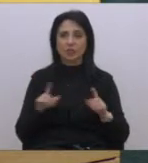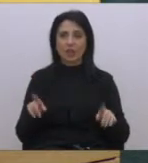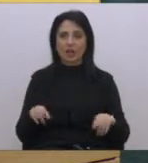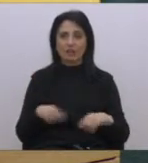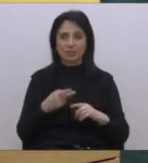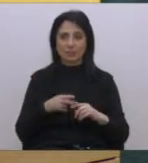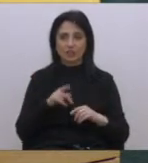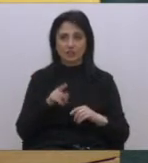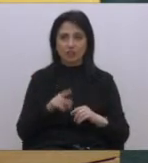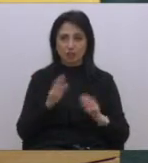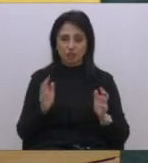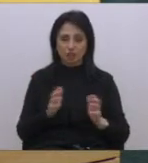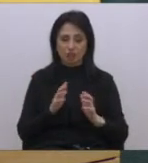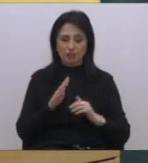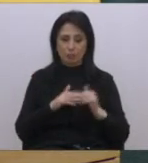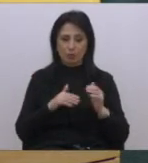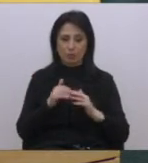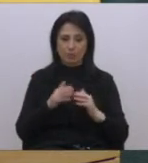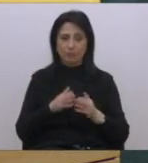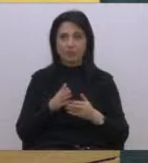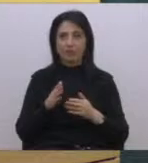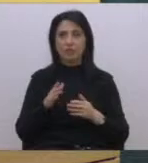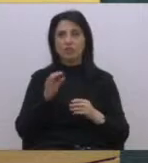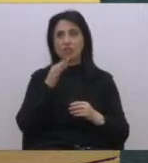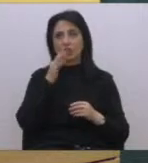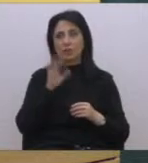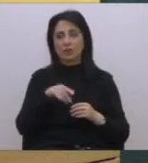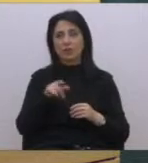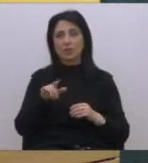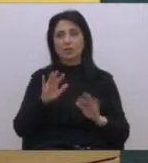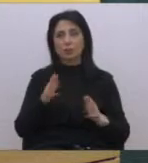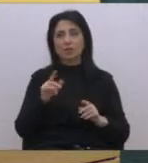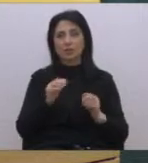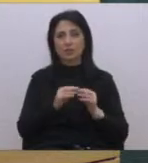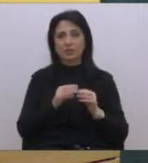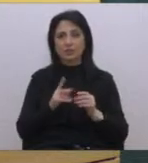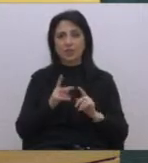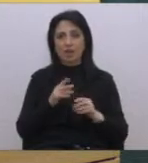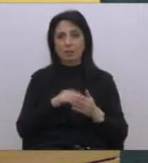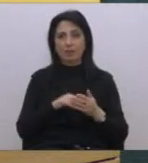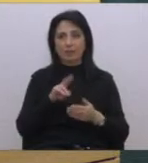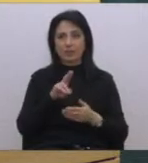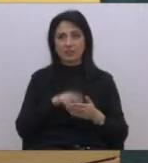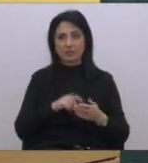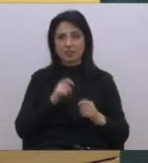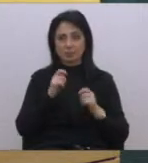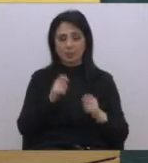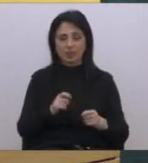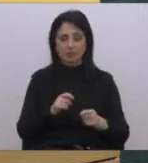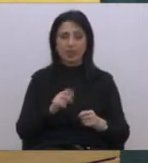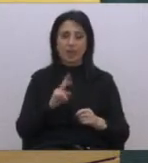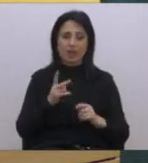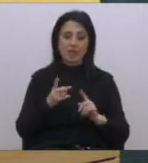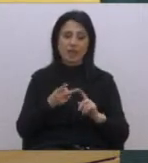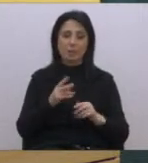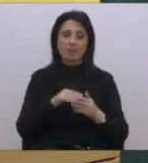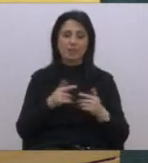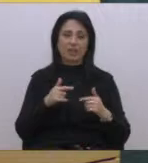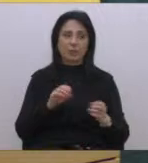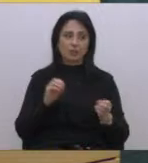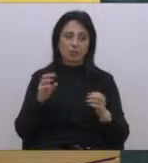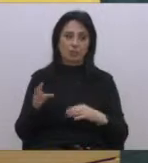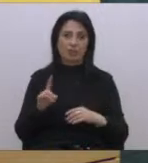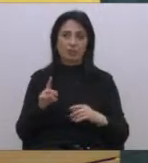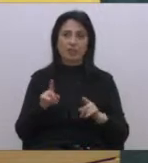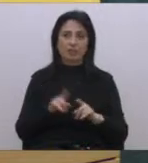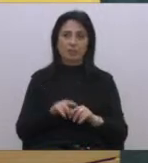განხორციელებას იმისთვის, რომ შენარჩუნდეს პროფესიული უნარჩვები და შემდეგ მოხდეს ისევ განმეორებით სერტიფიკატის მინიჭება ან განმეორებით გამოცდის ჩაბარება,